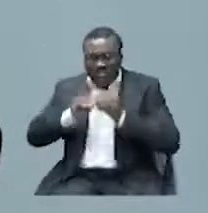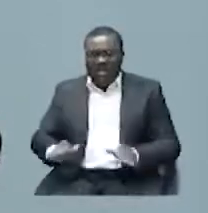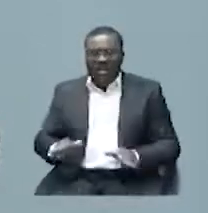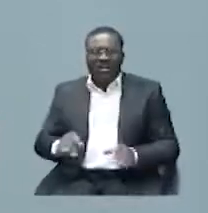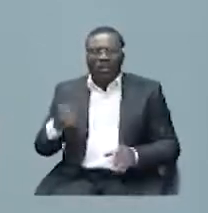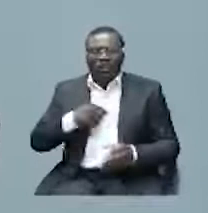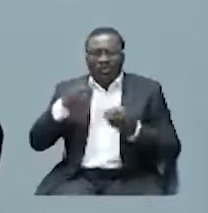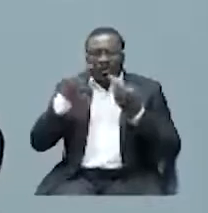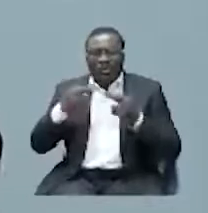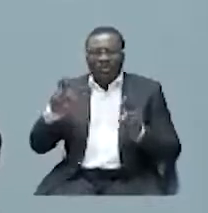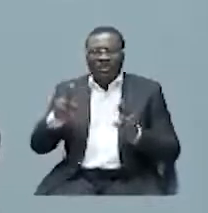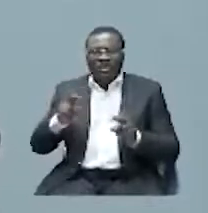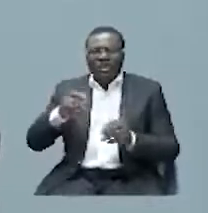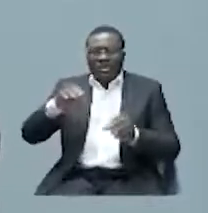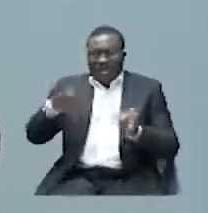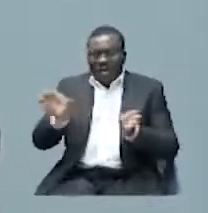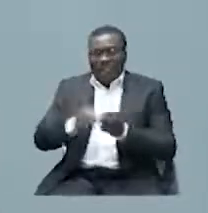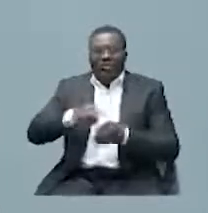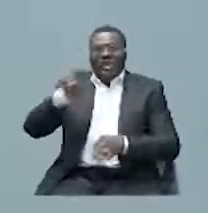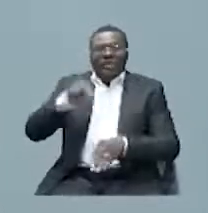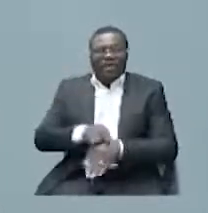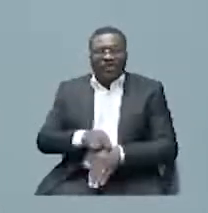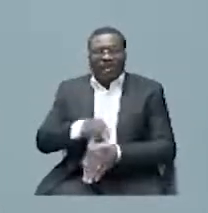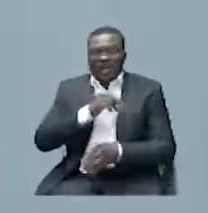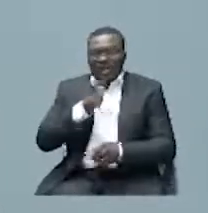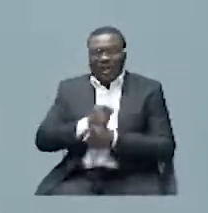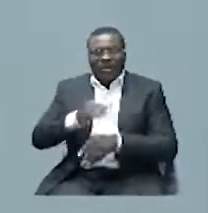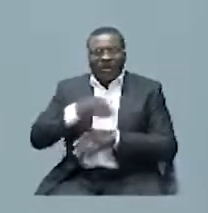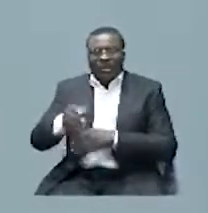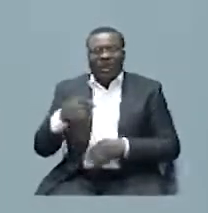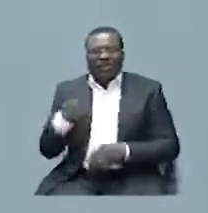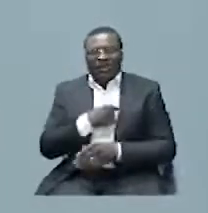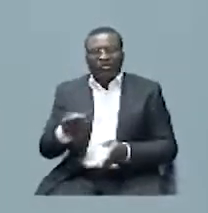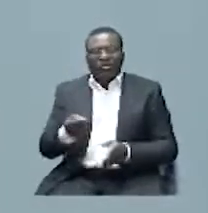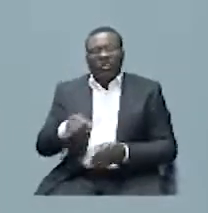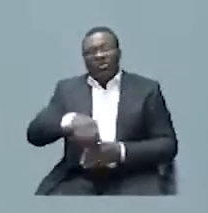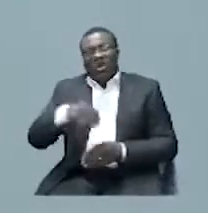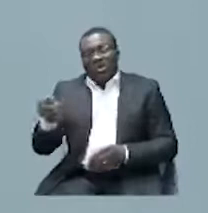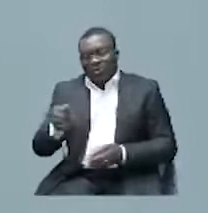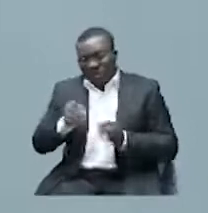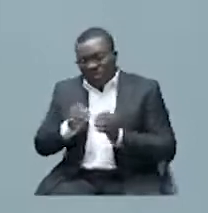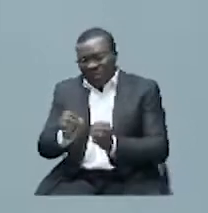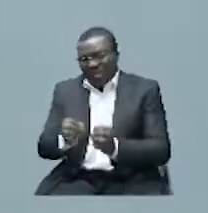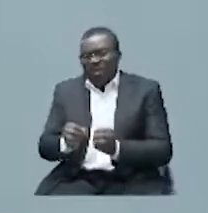avons réussi la conférence nationale, et juste après nous, la plupart des pays qui l'ont tenté ont échoué.